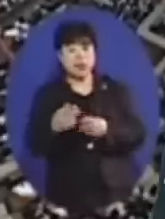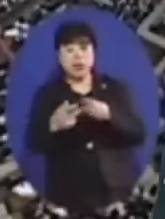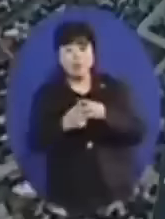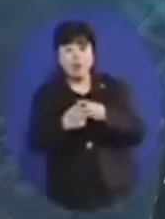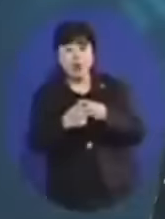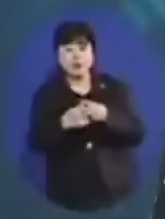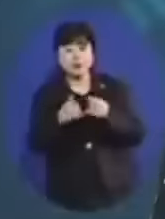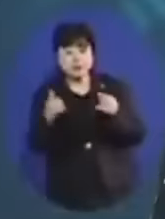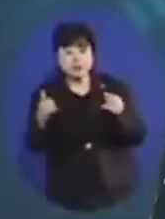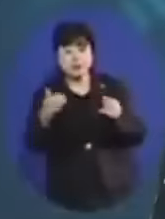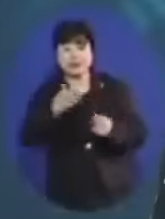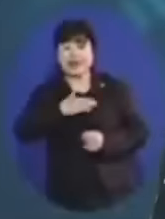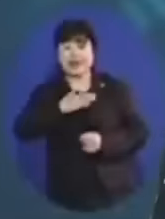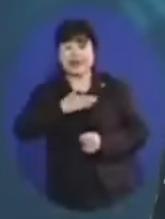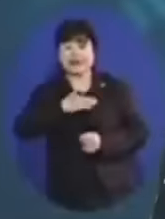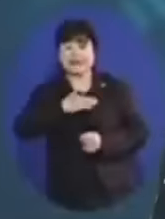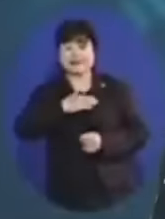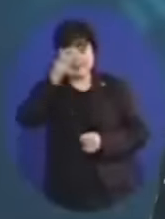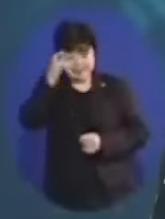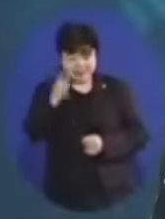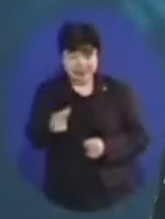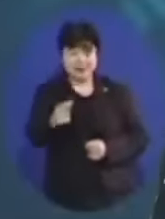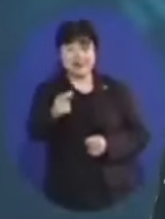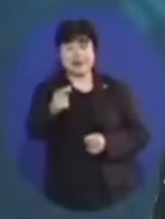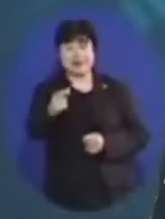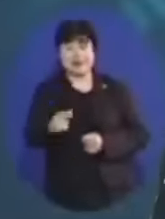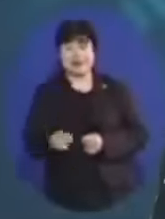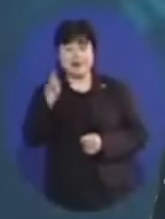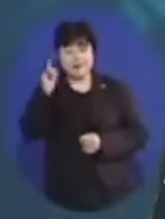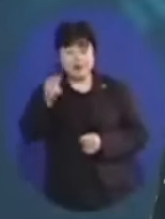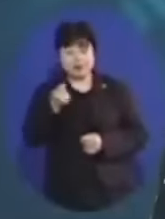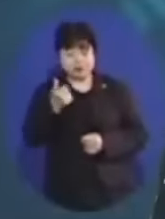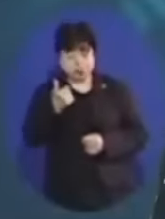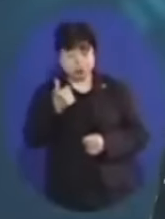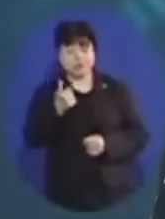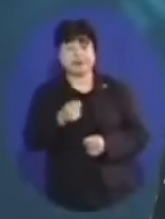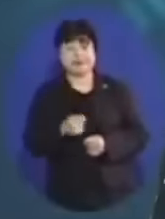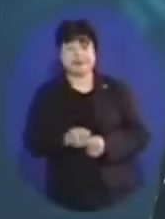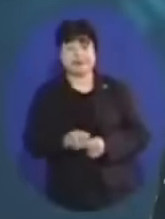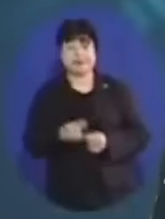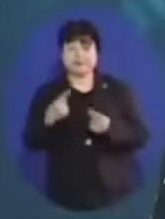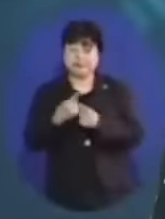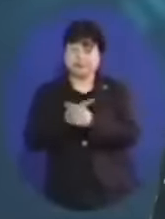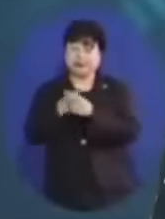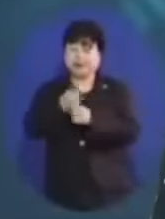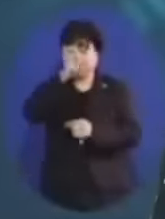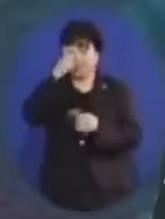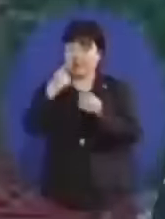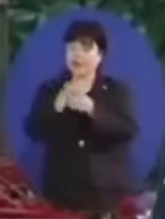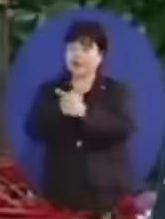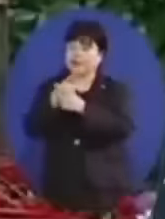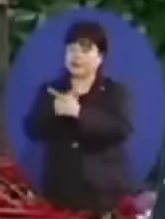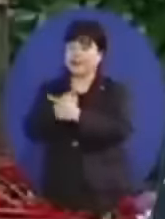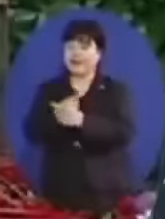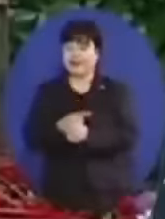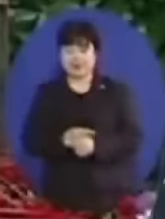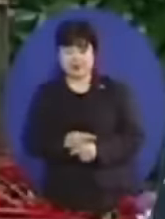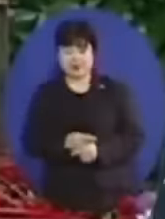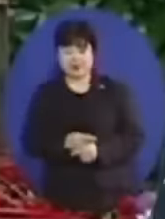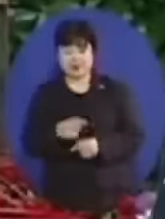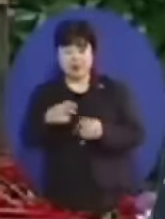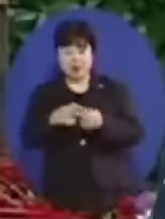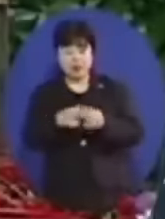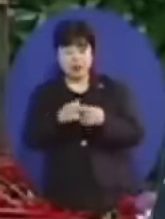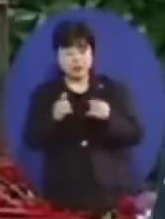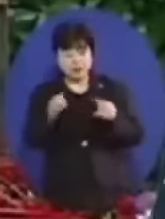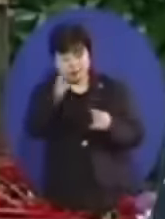환자들에게 나는 강하다, 나는 매일 조금씩 모든 면에서 나아지고 있다는 말을 하도록 했습니다. 환자 중 절반